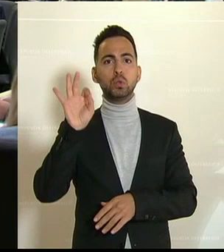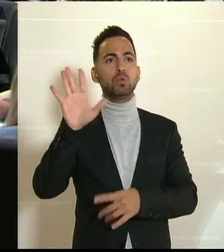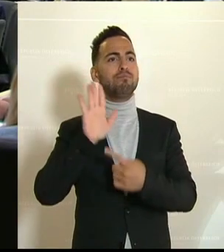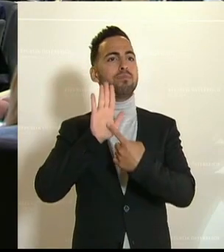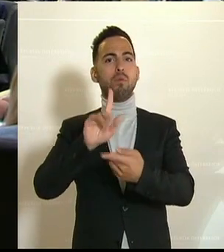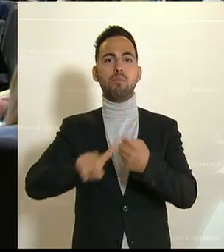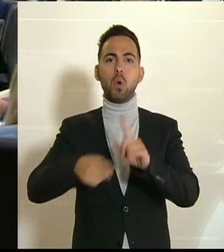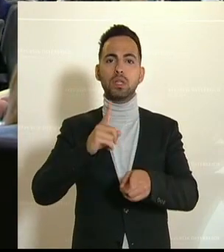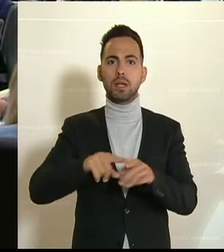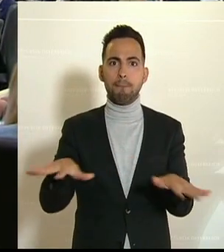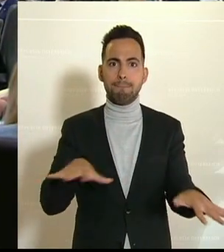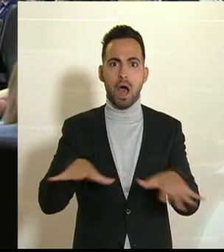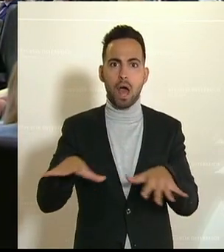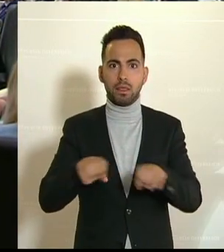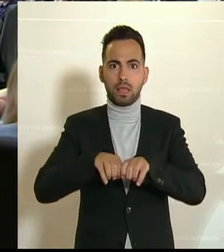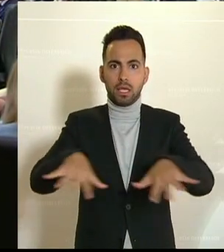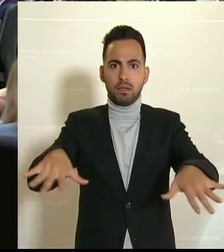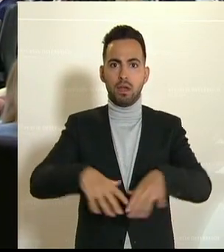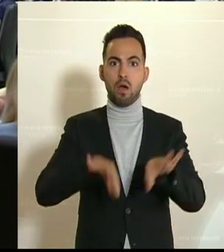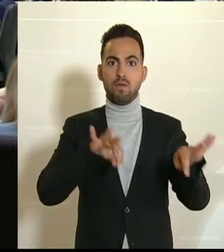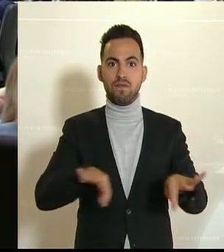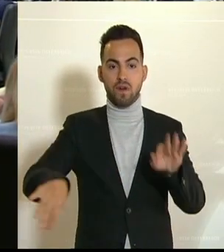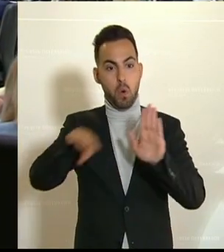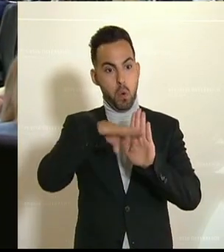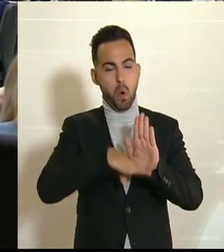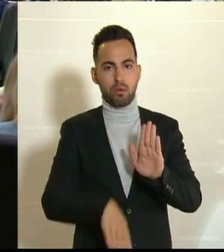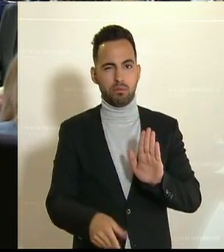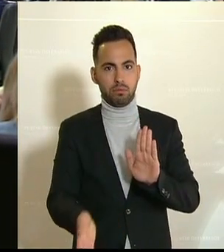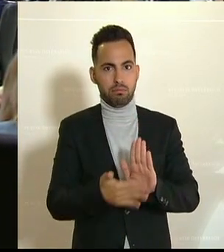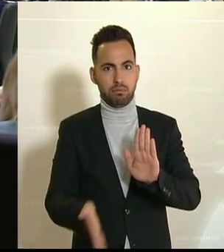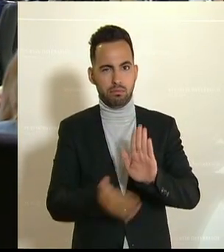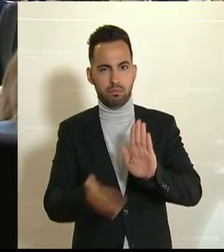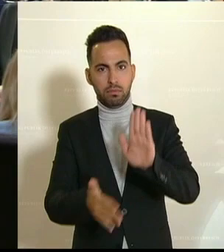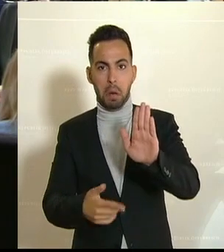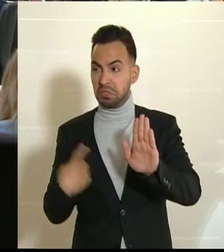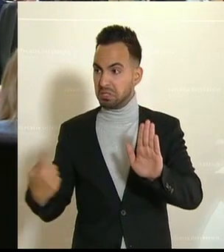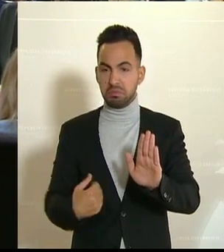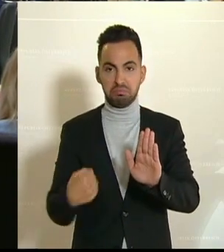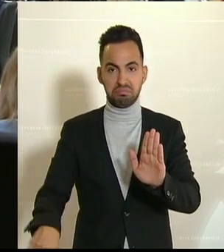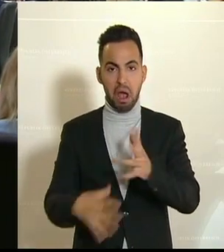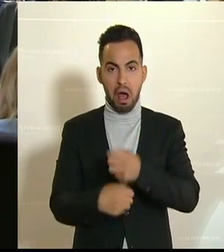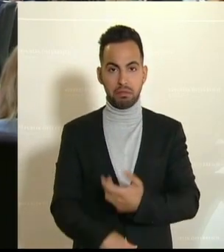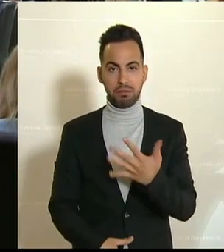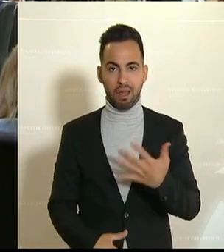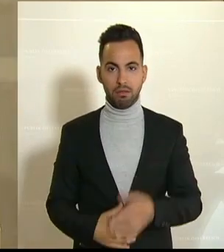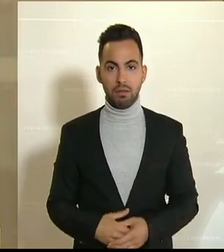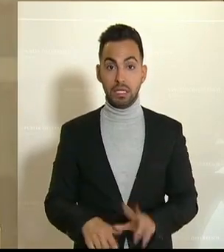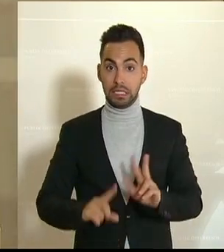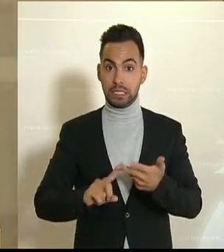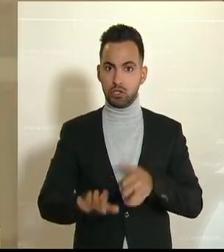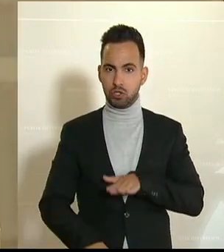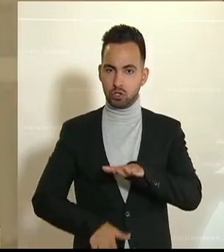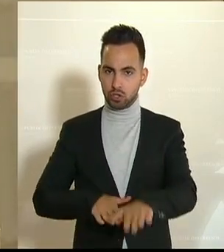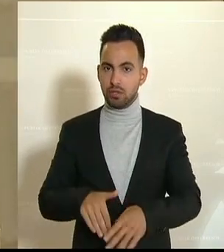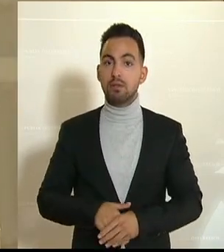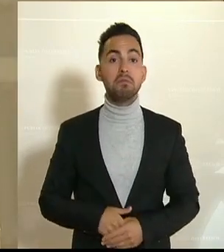Sie die unnötigen Verordnungen ein, an die Sie sich selbst nicht halten. Und als dritten Schritt, sehr geehrte Damen und Herren,